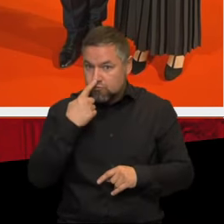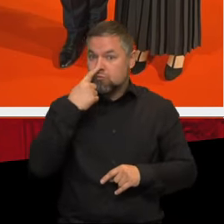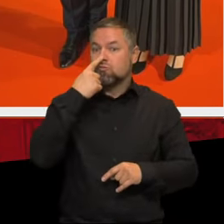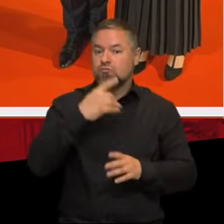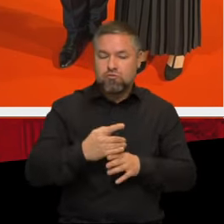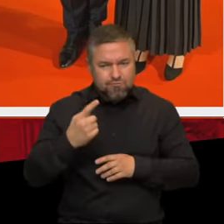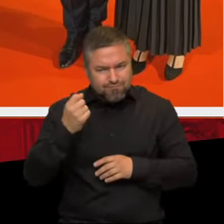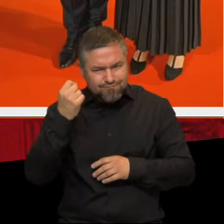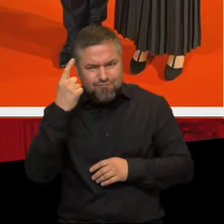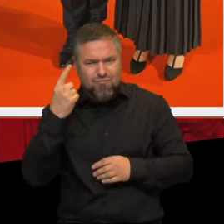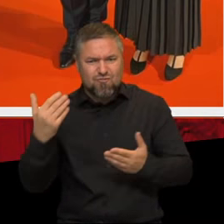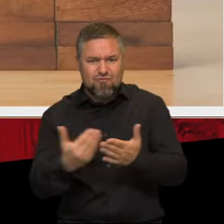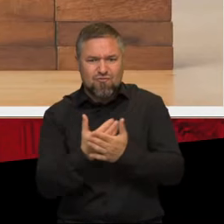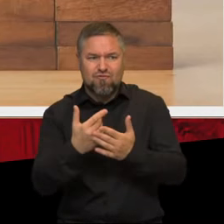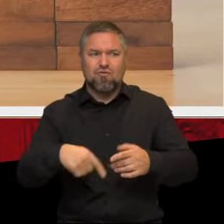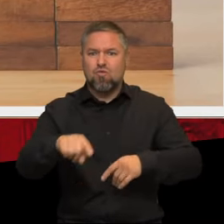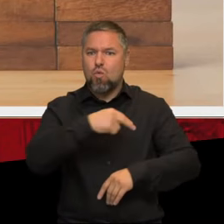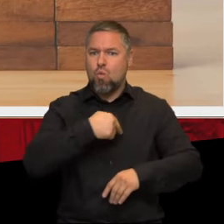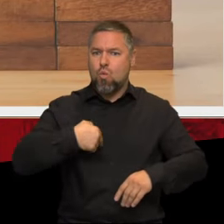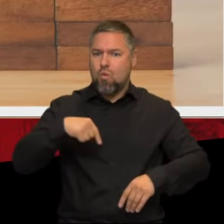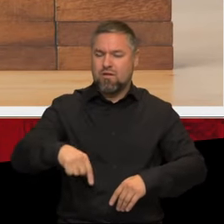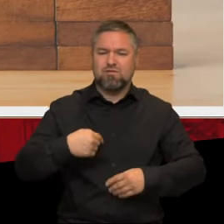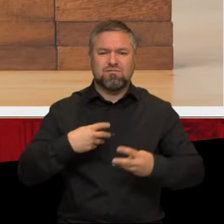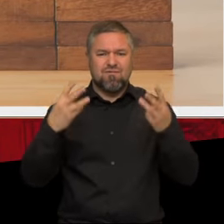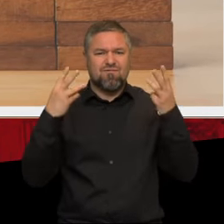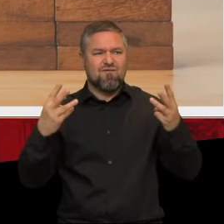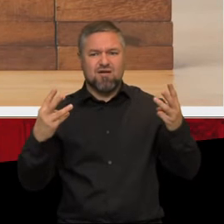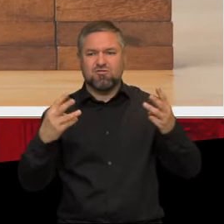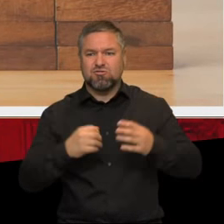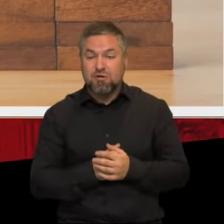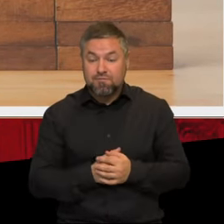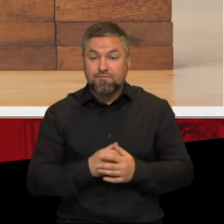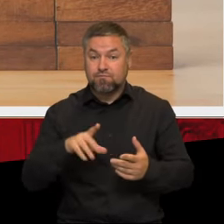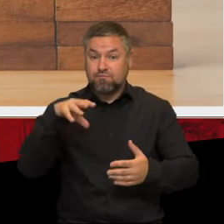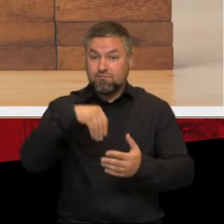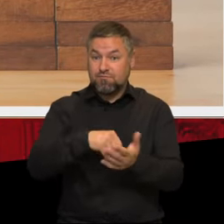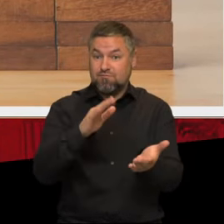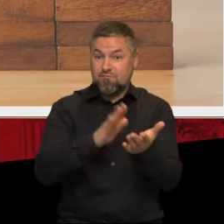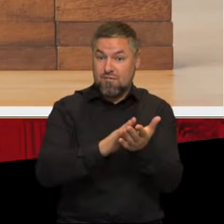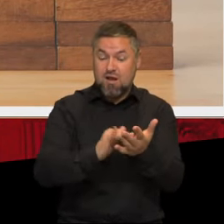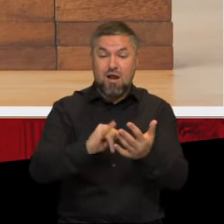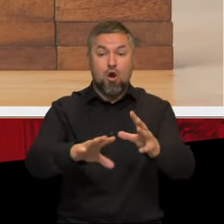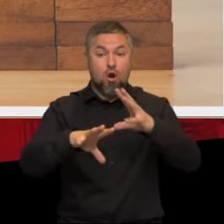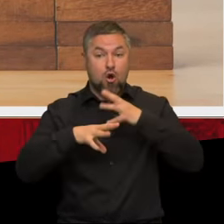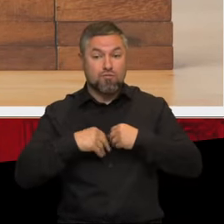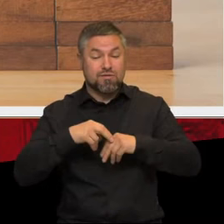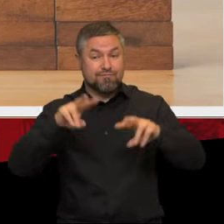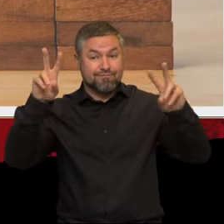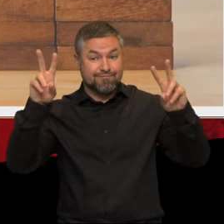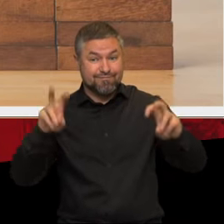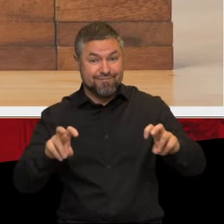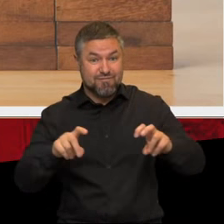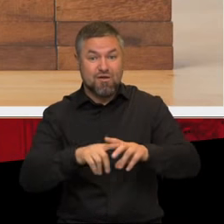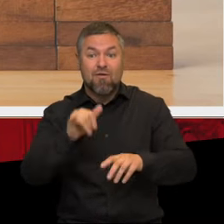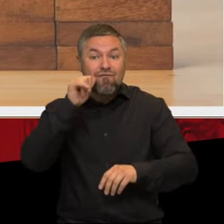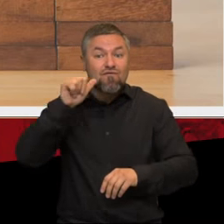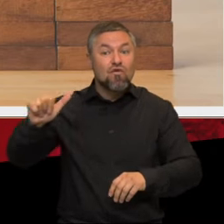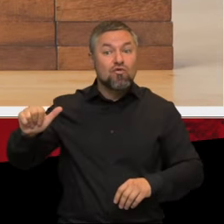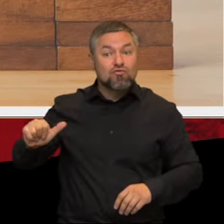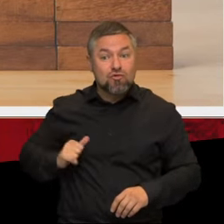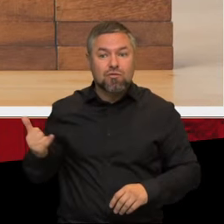że innowacyjność kształcenia na naszej uczelni jest ważna i doceniana. Do licznych nagród, jakie otrzymaliśmy z tego tytułu,